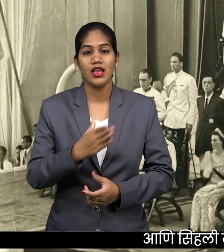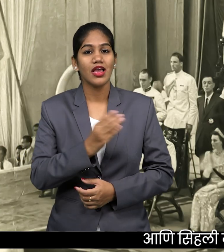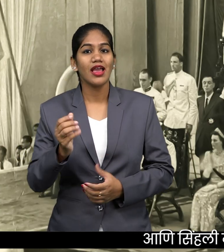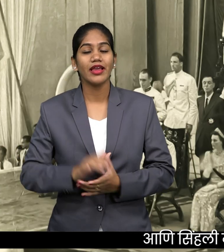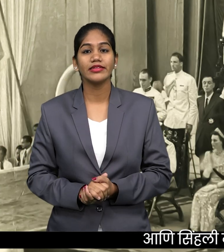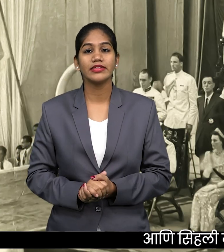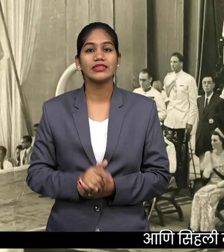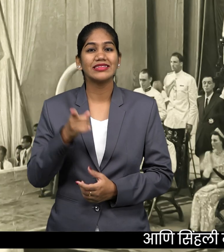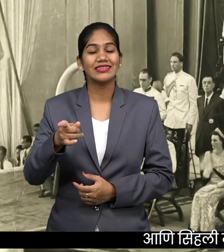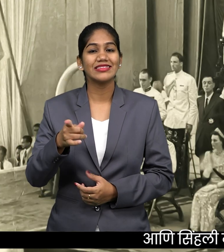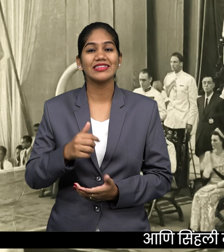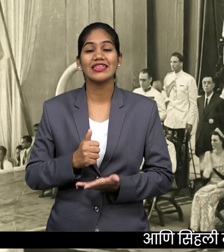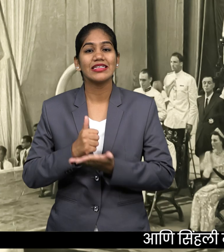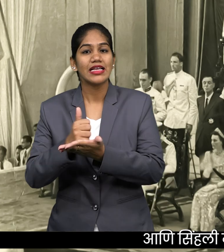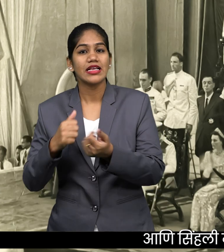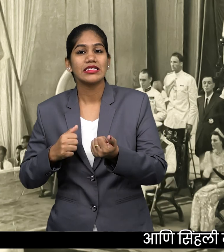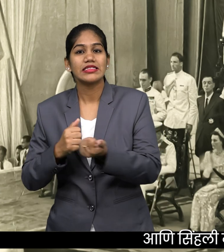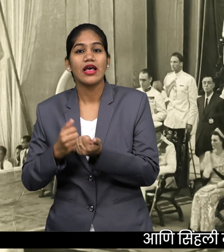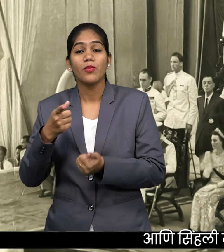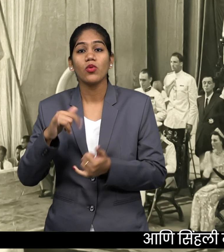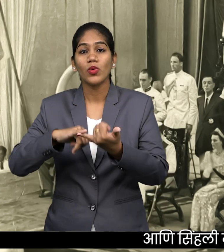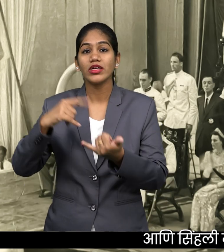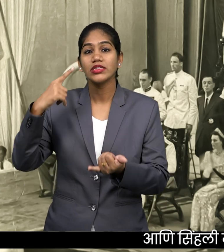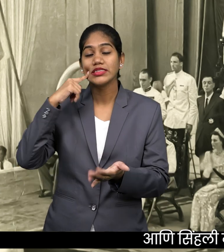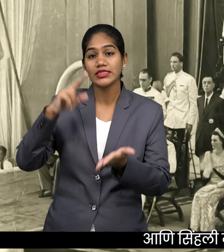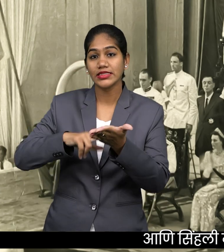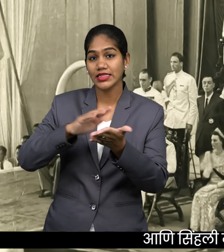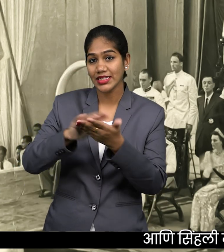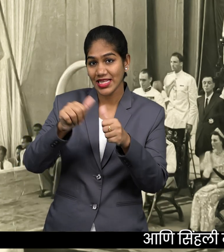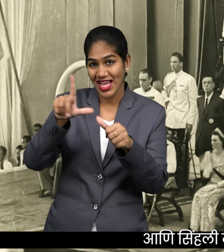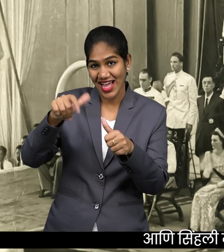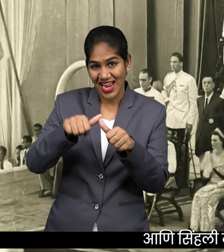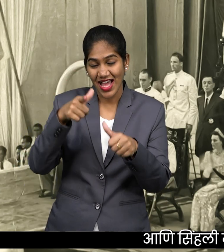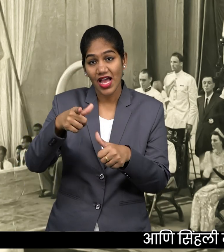आणि सिंहली नोकरी अर्जदारांना पसंती दिली.